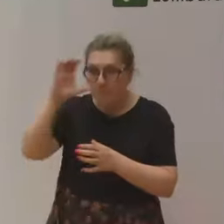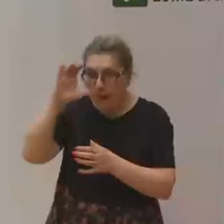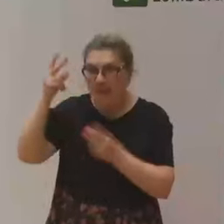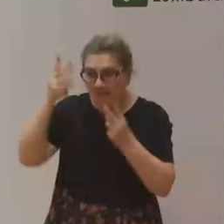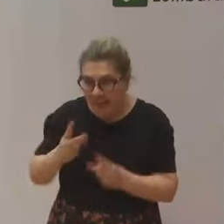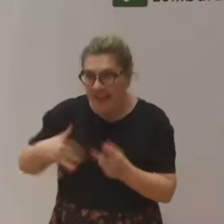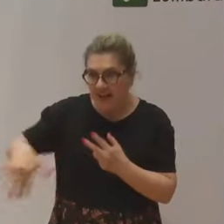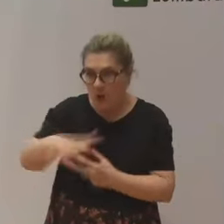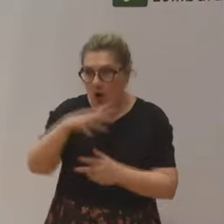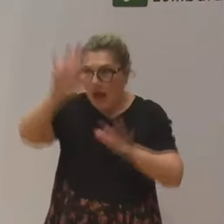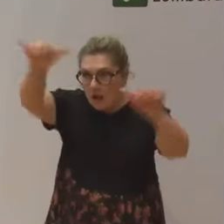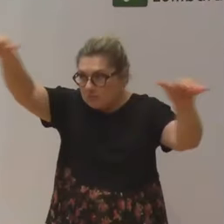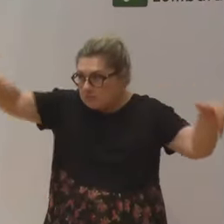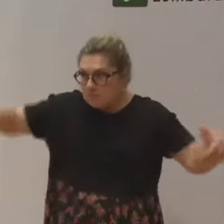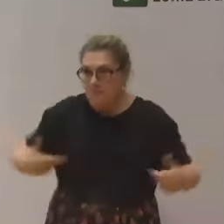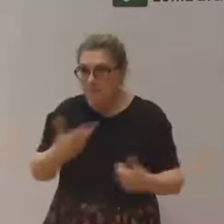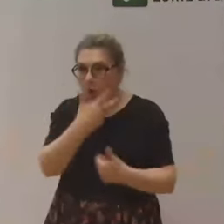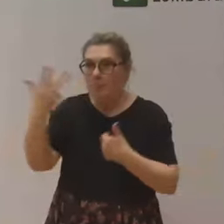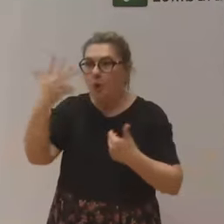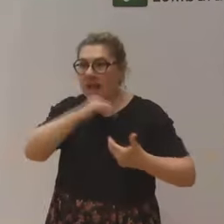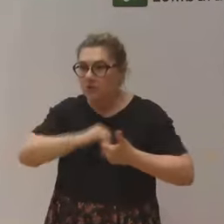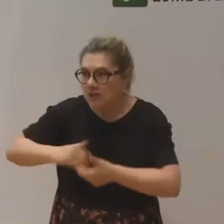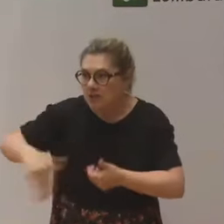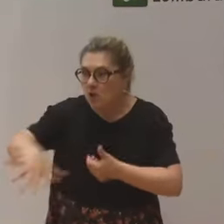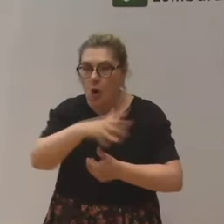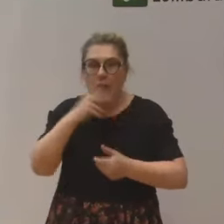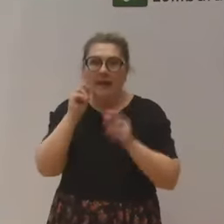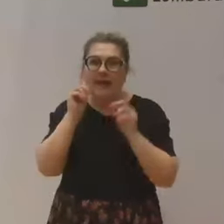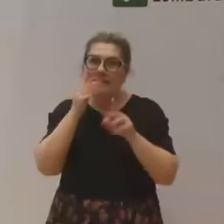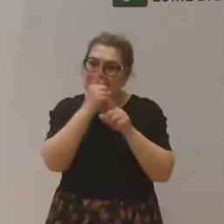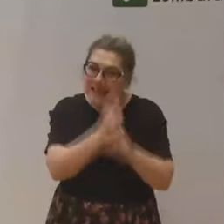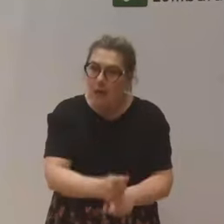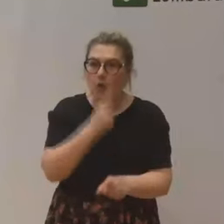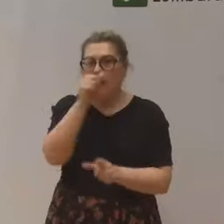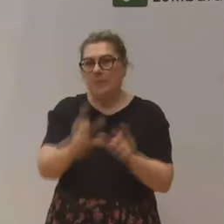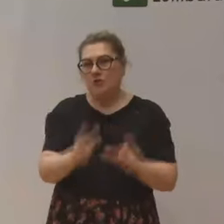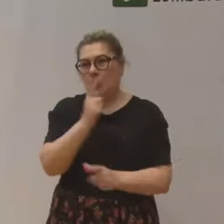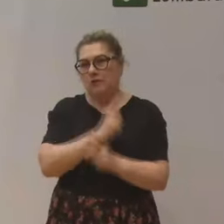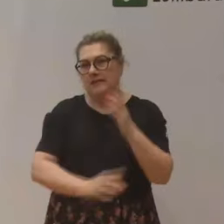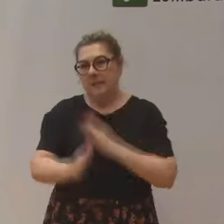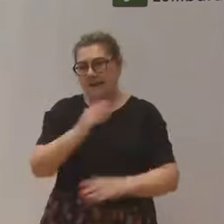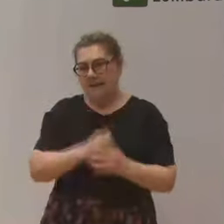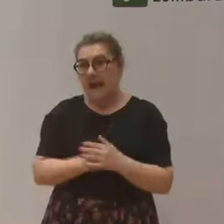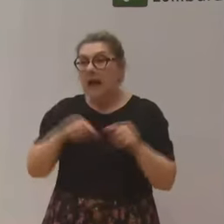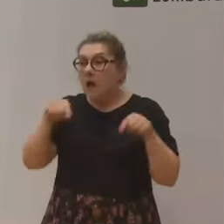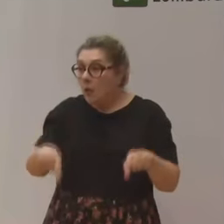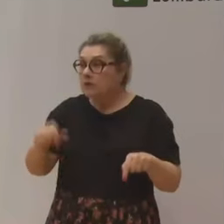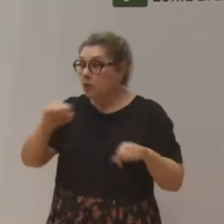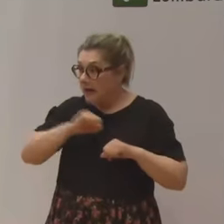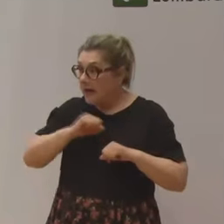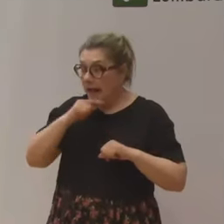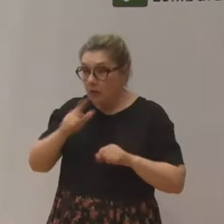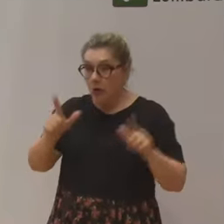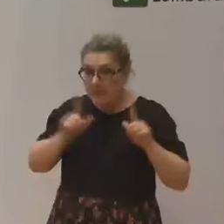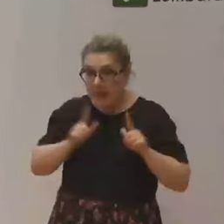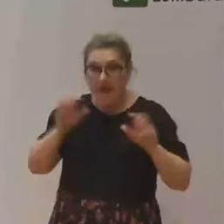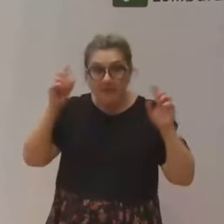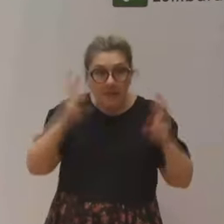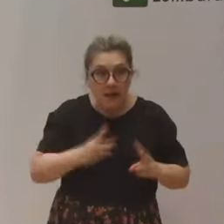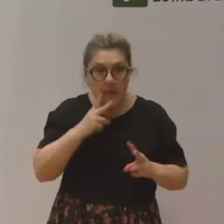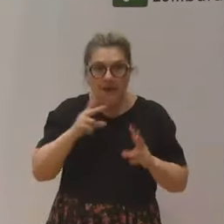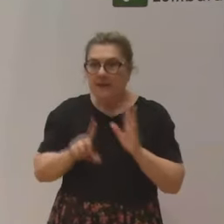delle realtà che sul territorio si occupano di persone con disabilità. E questo credo che stia dando dei